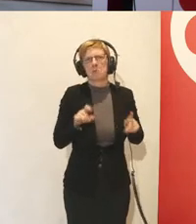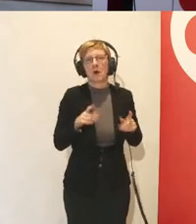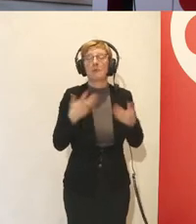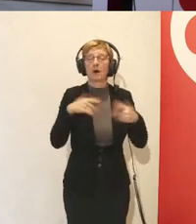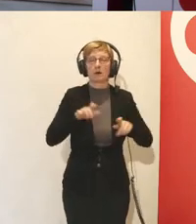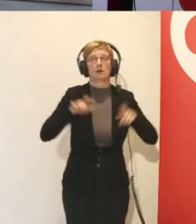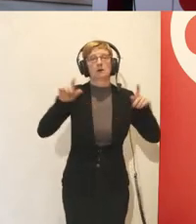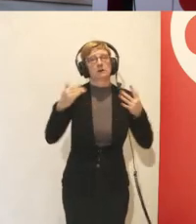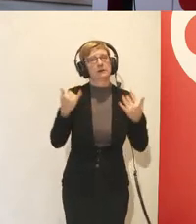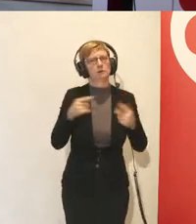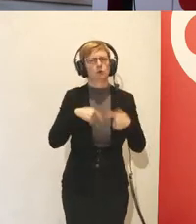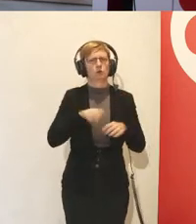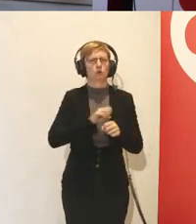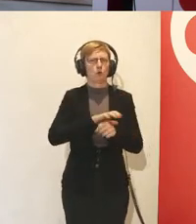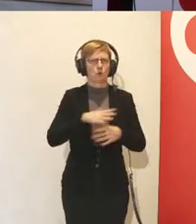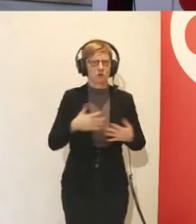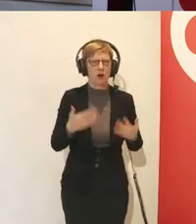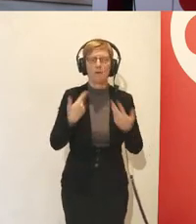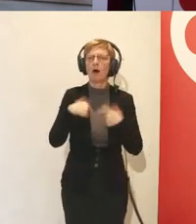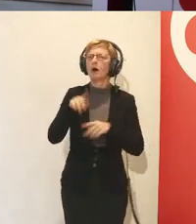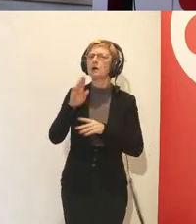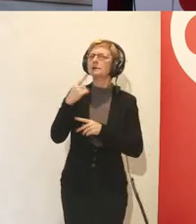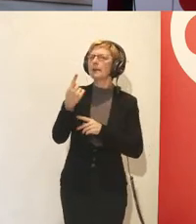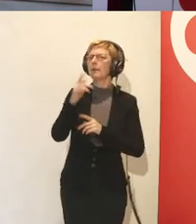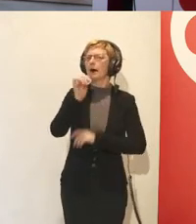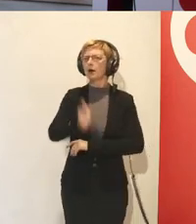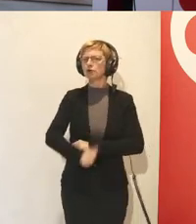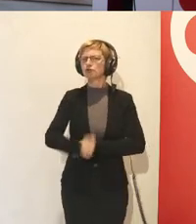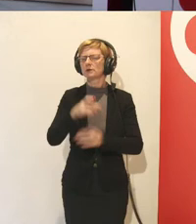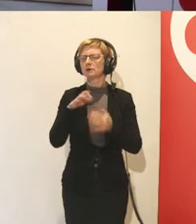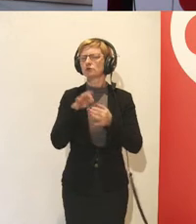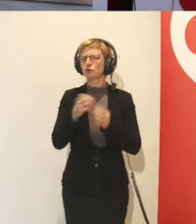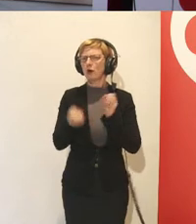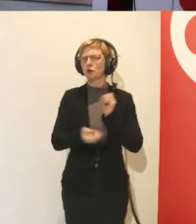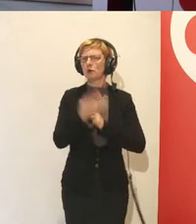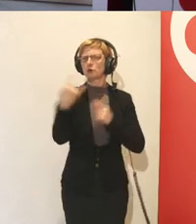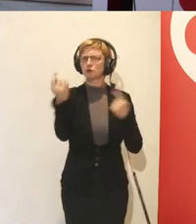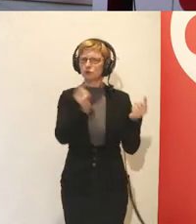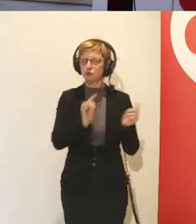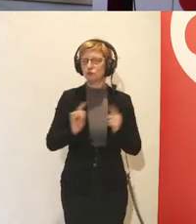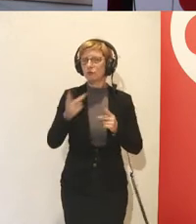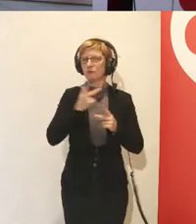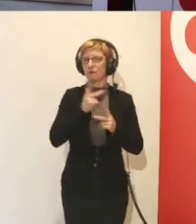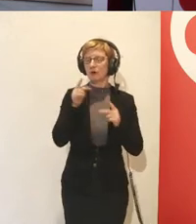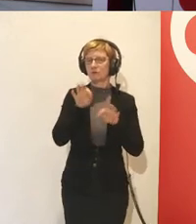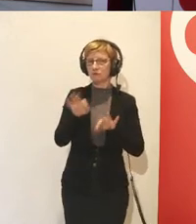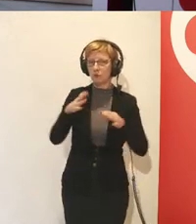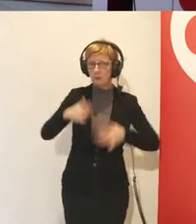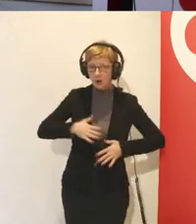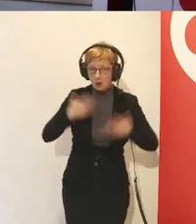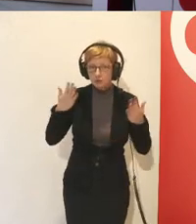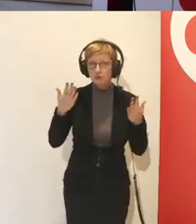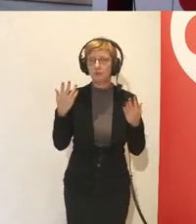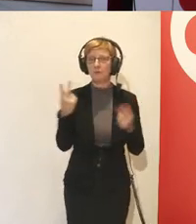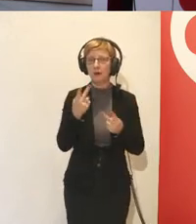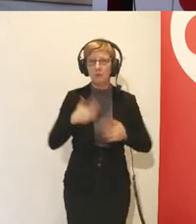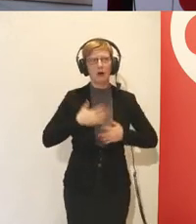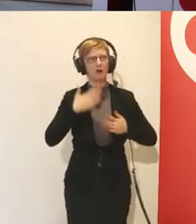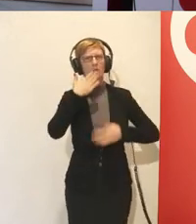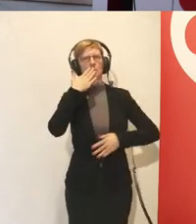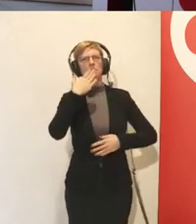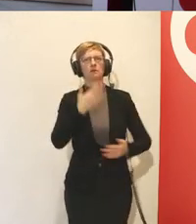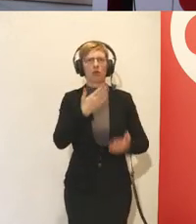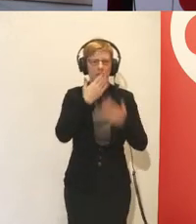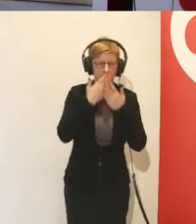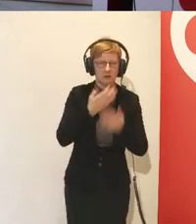würde schon noch mal gerne von euch beiden hören wie ihr die aktuelle situation gerade einschätzt ob das was ist was euch überrascht hat ob ihr aber die oder ob ihr diese entwicklung hat